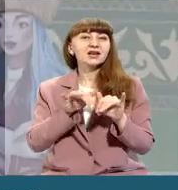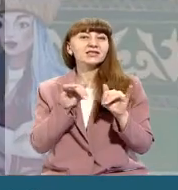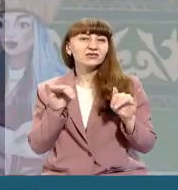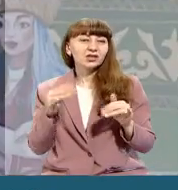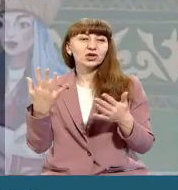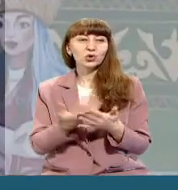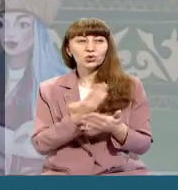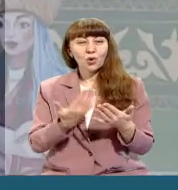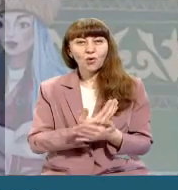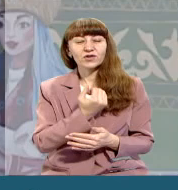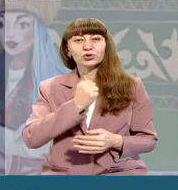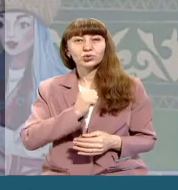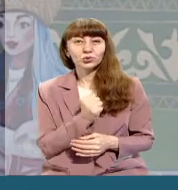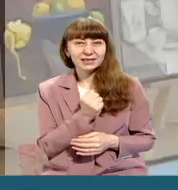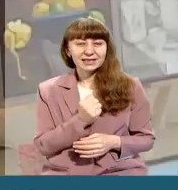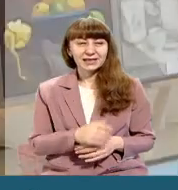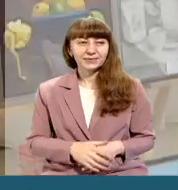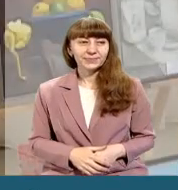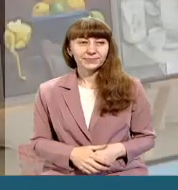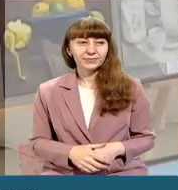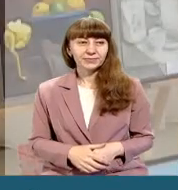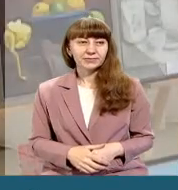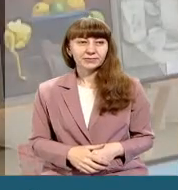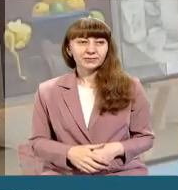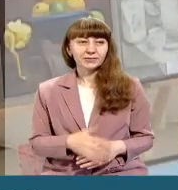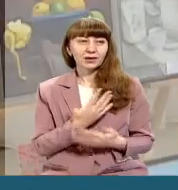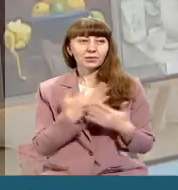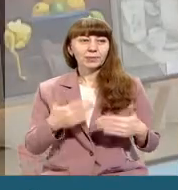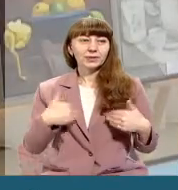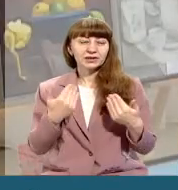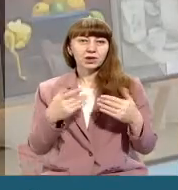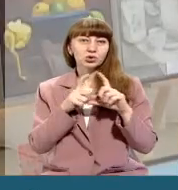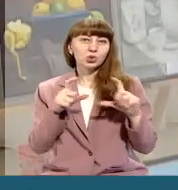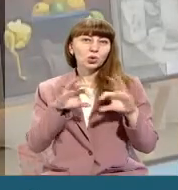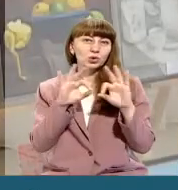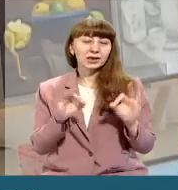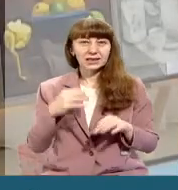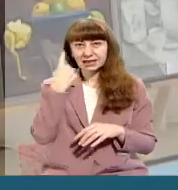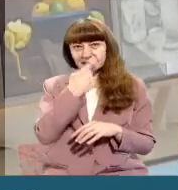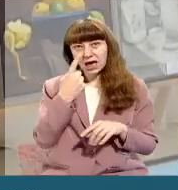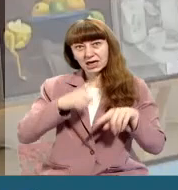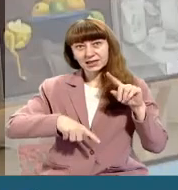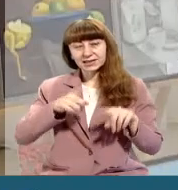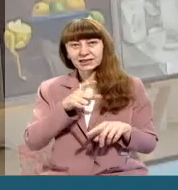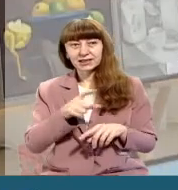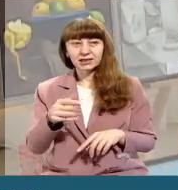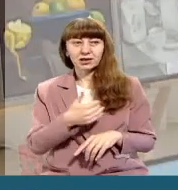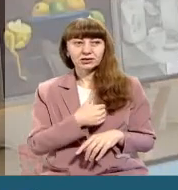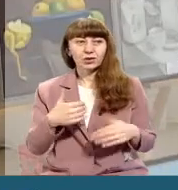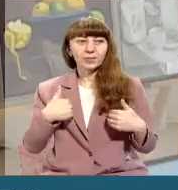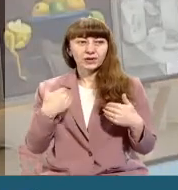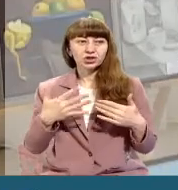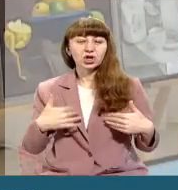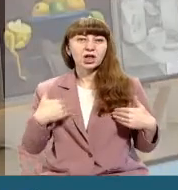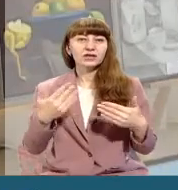и находят новых друзей и единомышленников мы поздравляем школу искусств от лица родителей хотелось бы поздравить